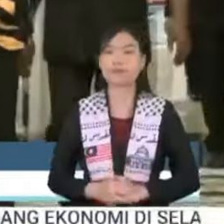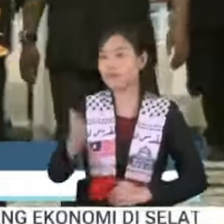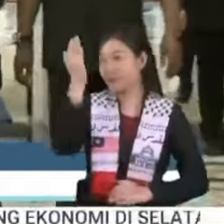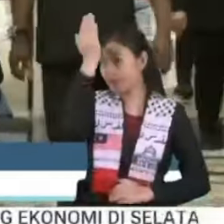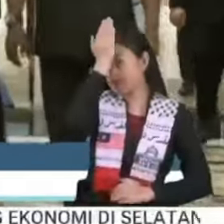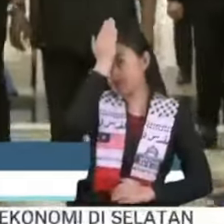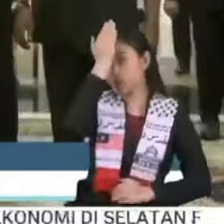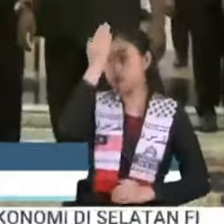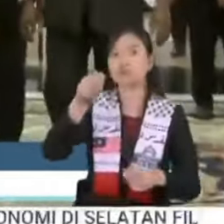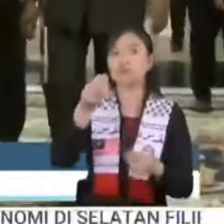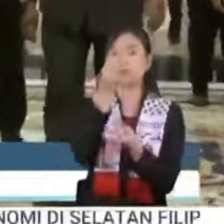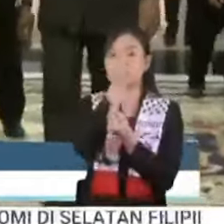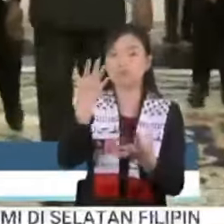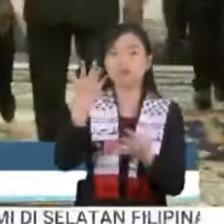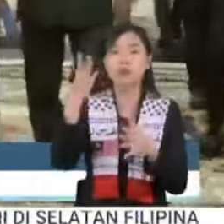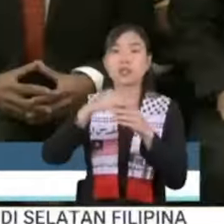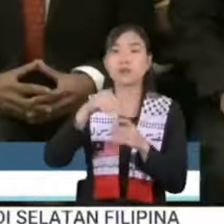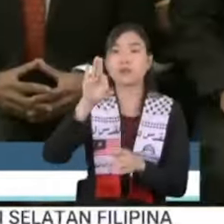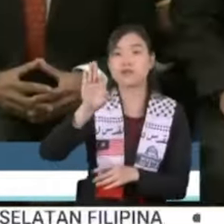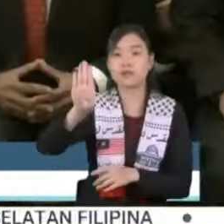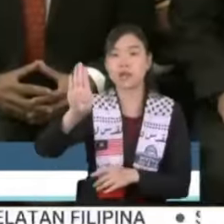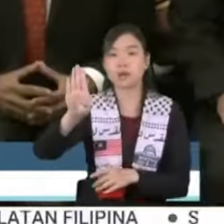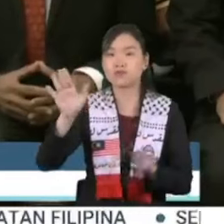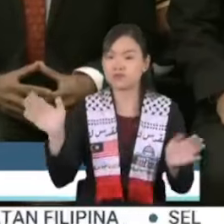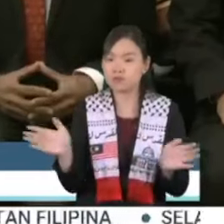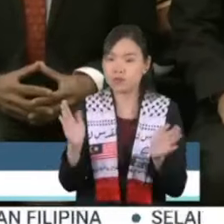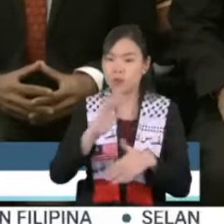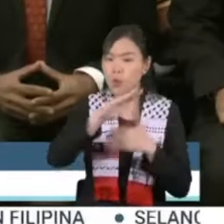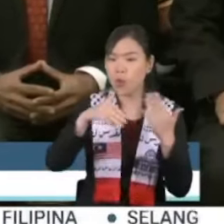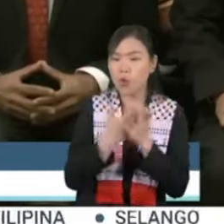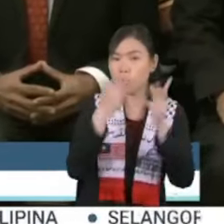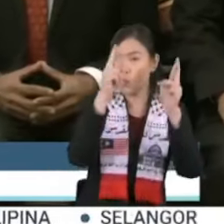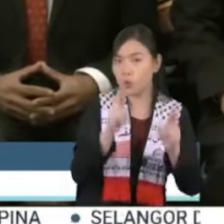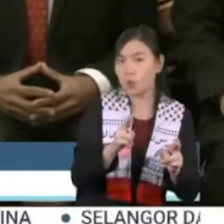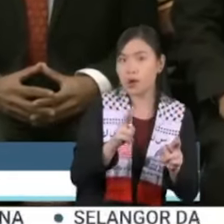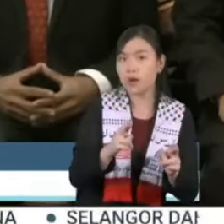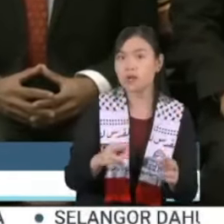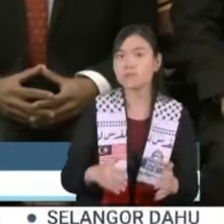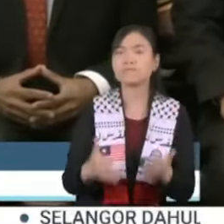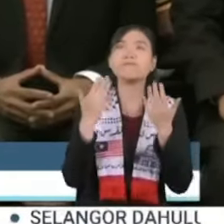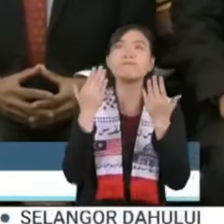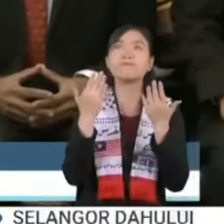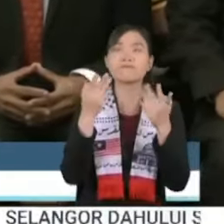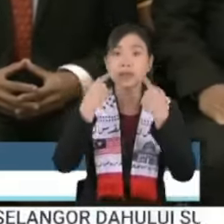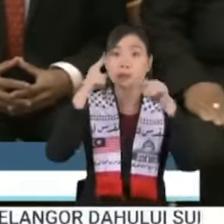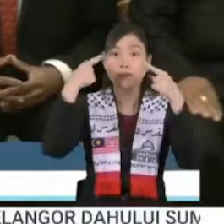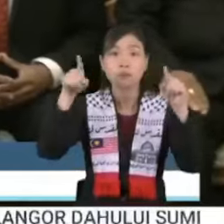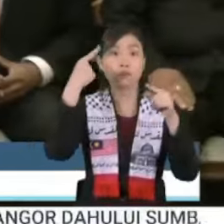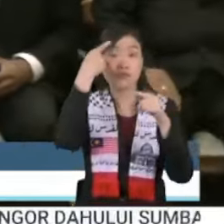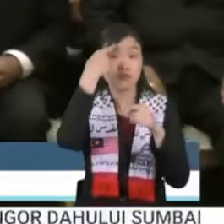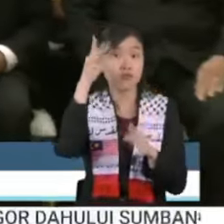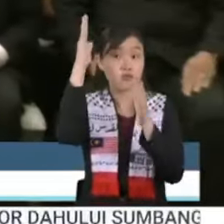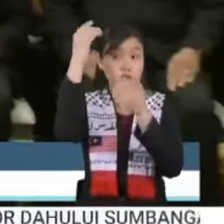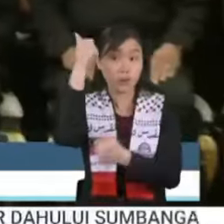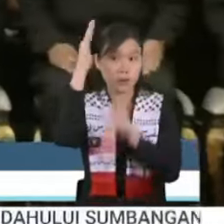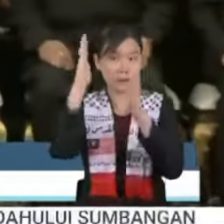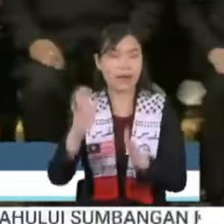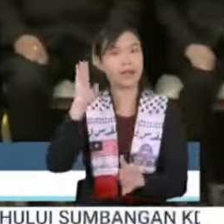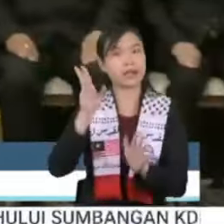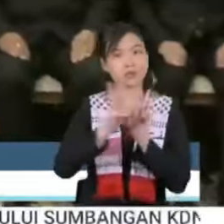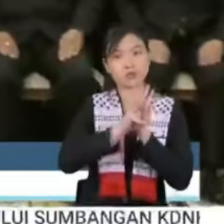Baginda yang bertitah menerusi laman Facebook rasminya menyeru semua rakyat Malaysia mendoakan kecemerlangan buat atlet-atlet yang akan